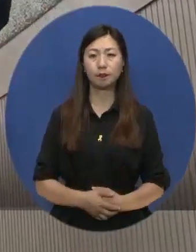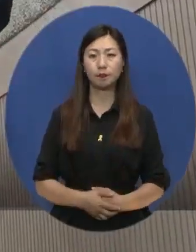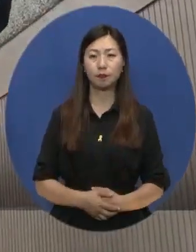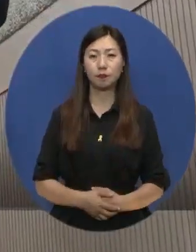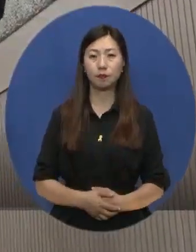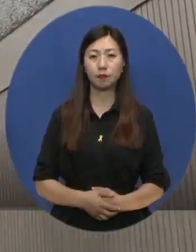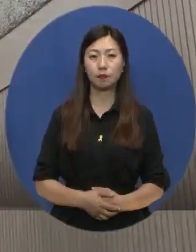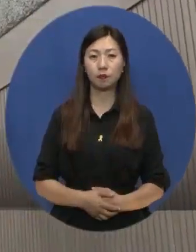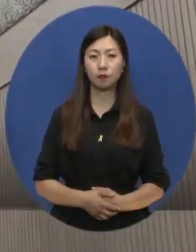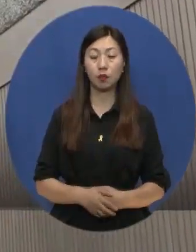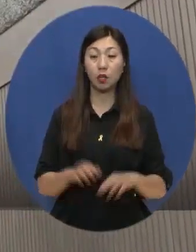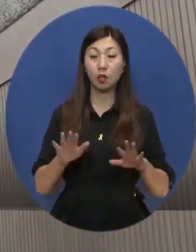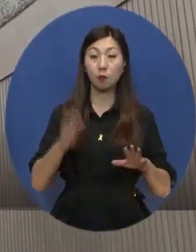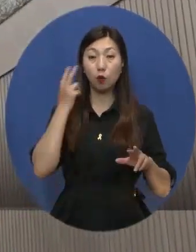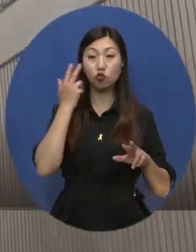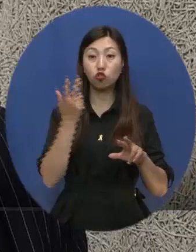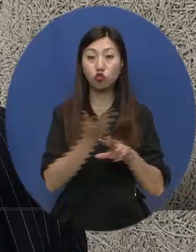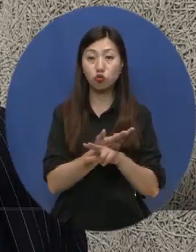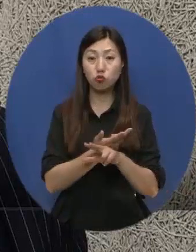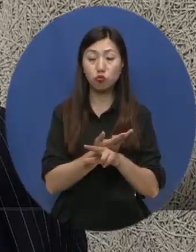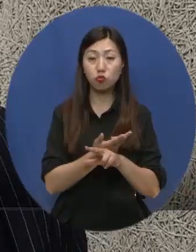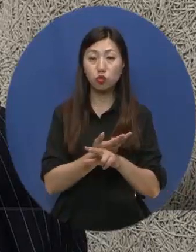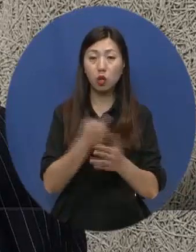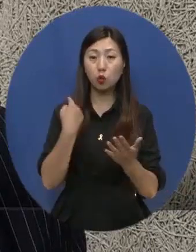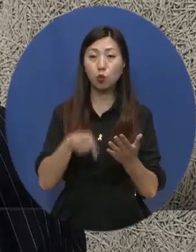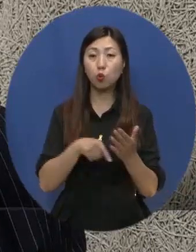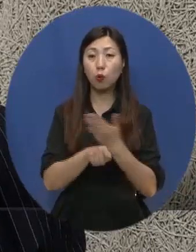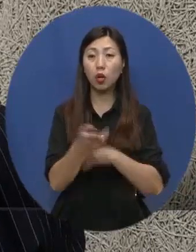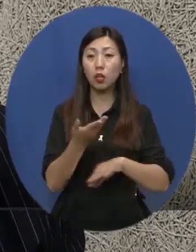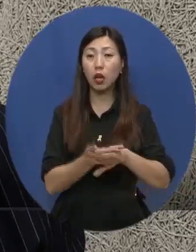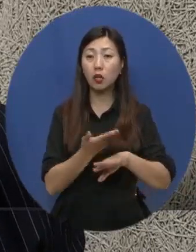그럼 이번 주는 강의 외에 또 어떤 스케줄이 있으세요?